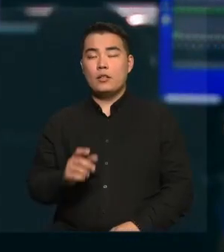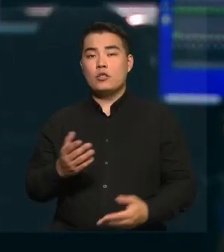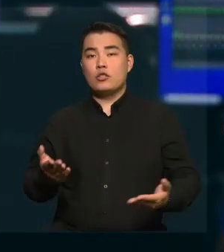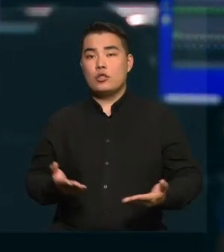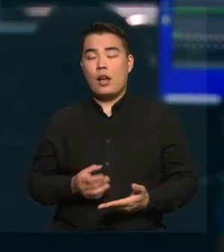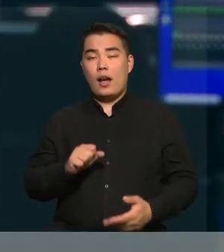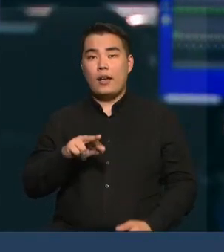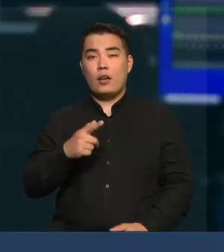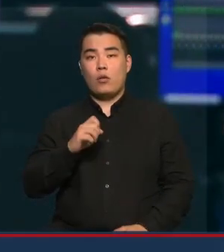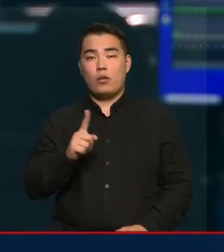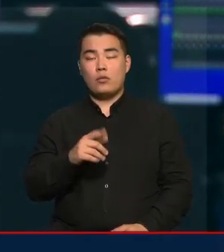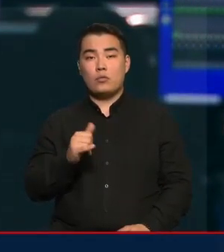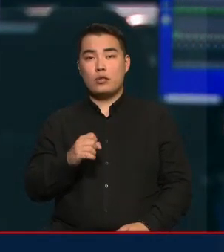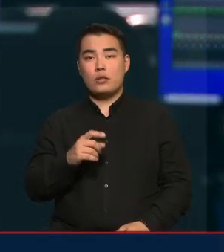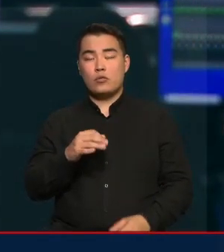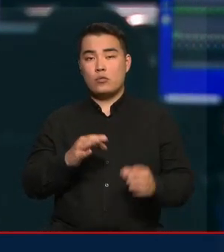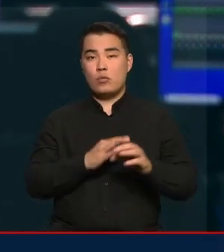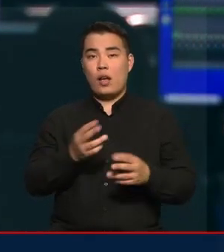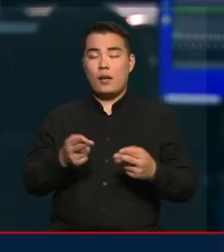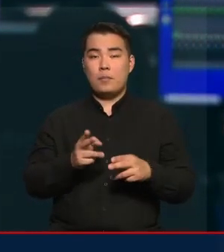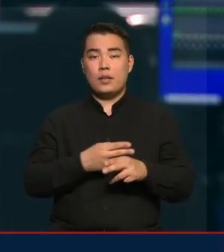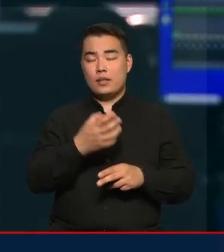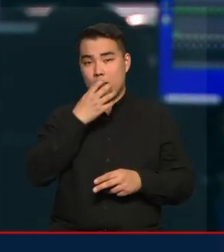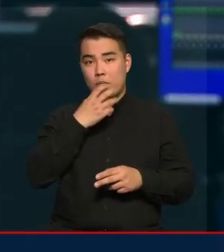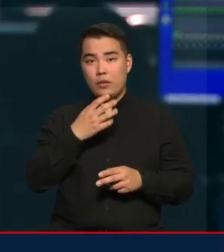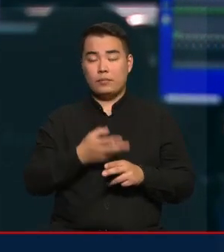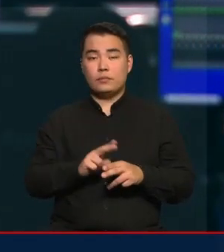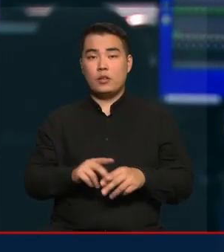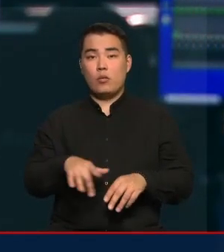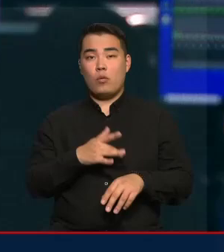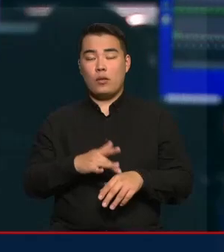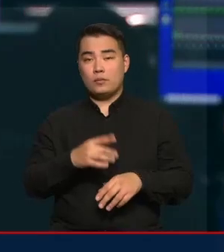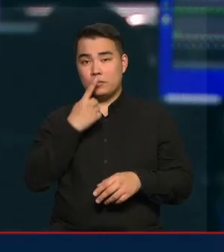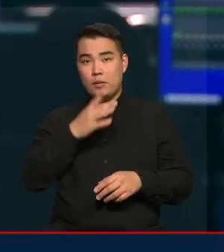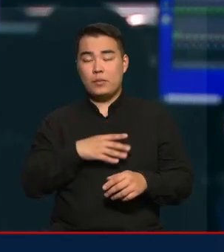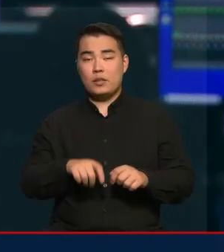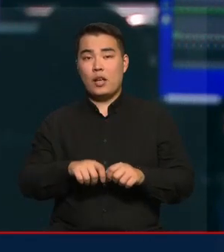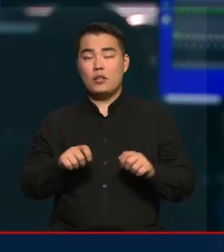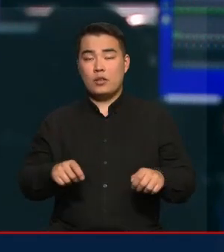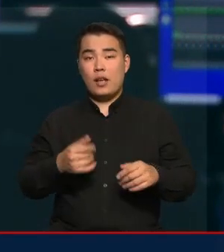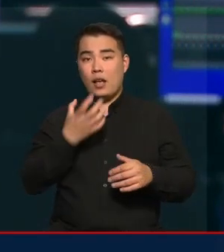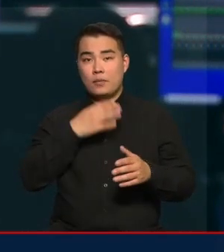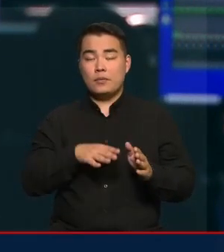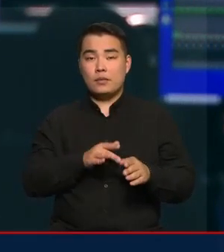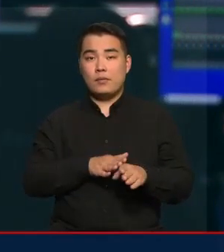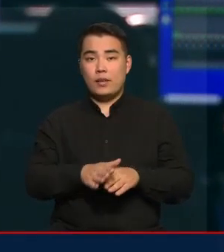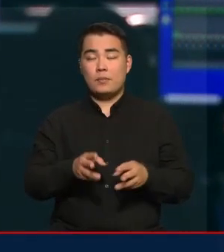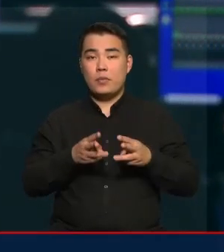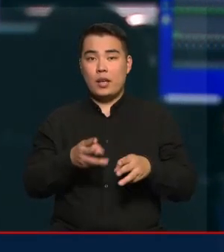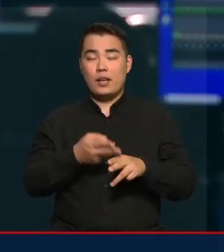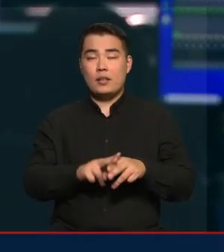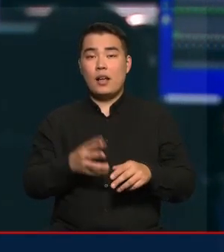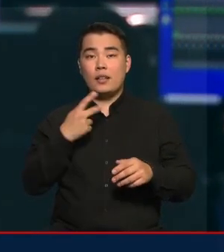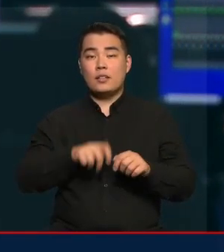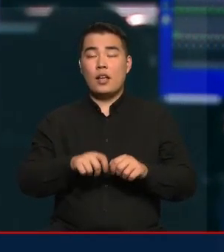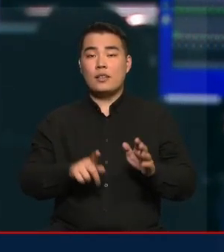жители аягоз уже почти сутки остаются без тепла в городе только начался отопительный сезон и при запуске очередного